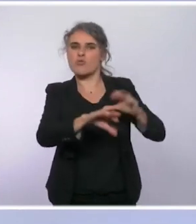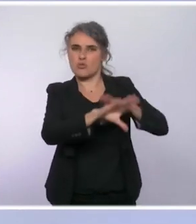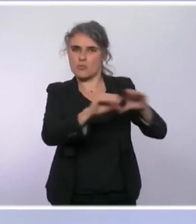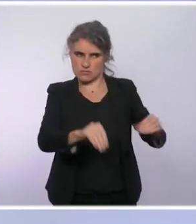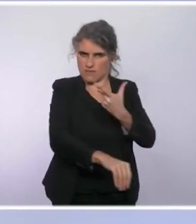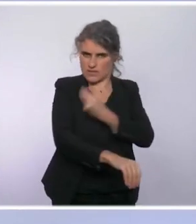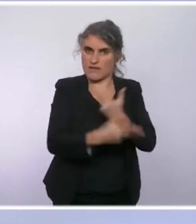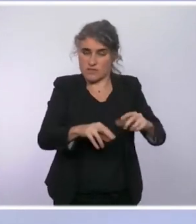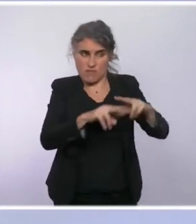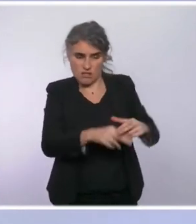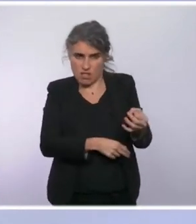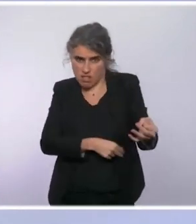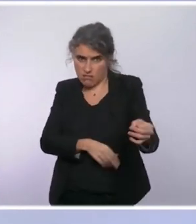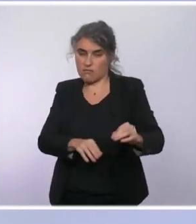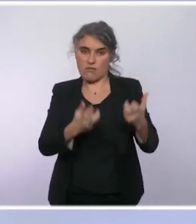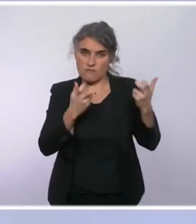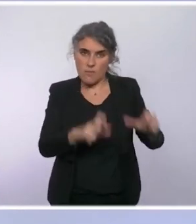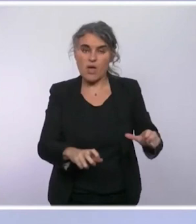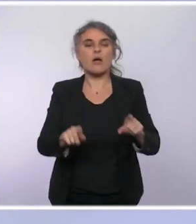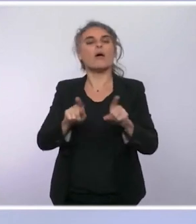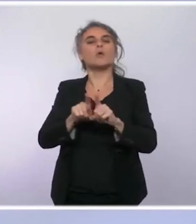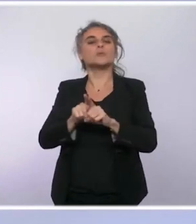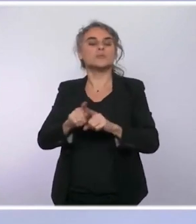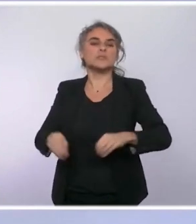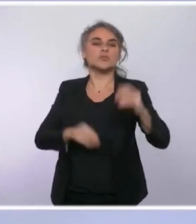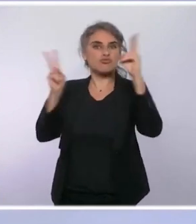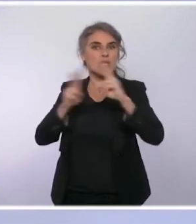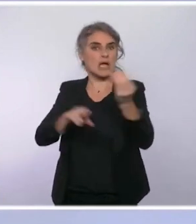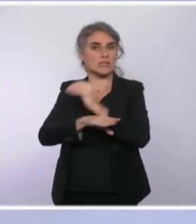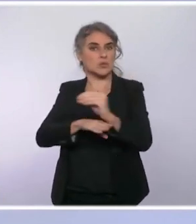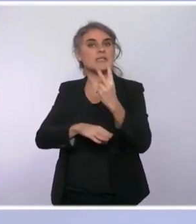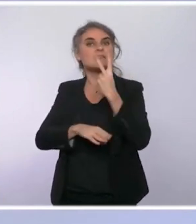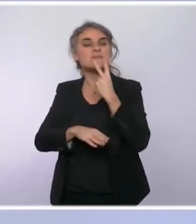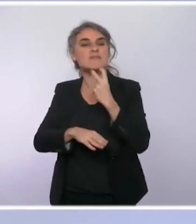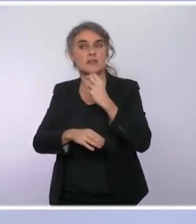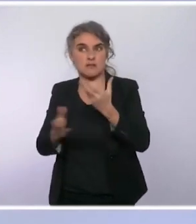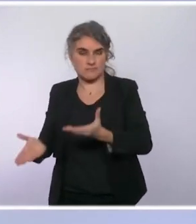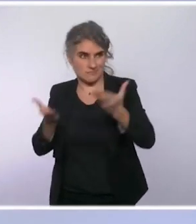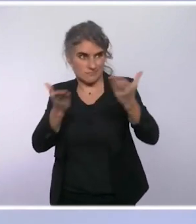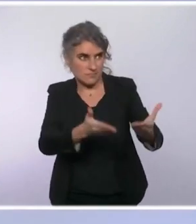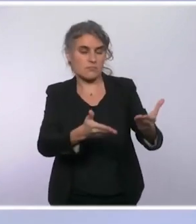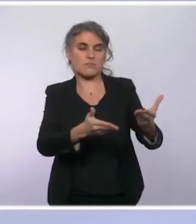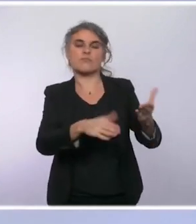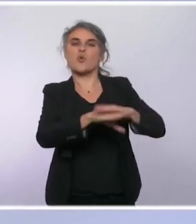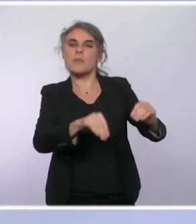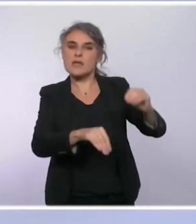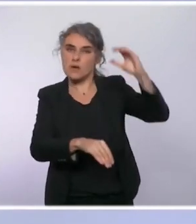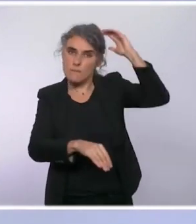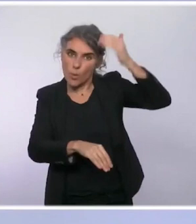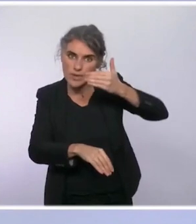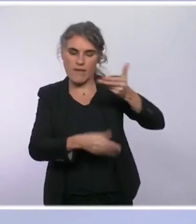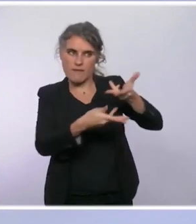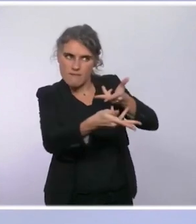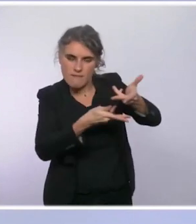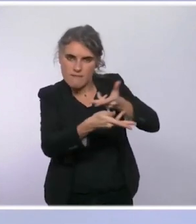d'une mission de la Direction générale de la sécurité civile pour établir le dialogue avec les pompiers du SDIS et le département de la